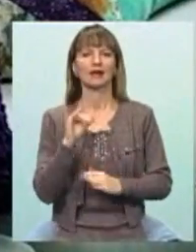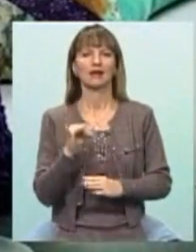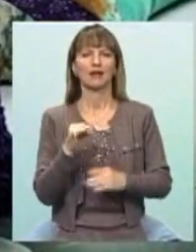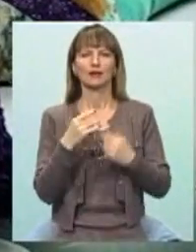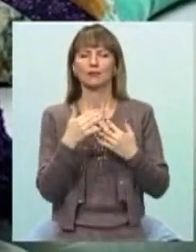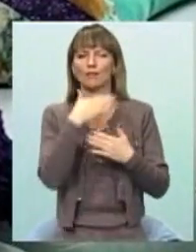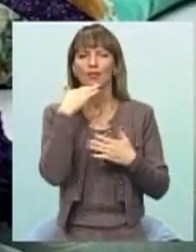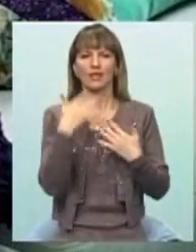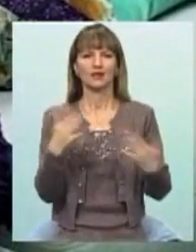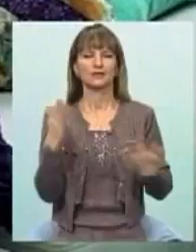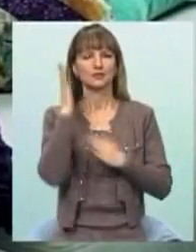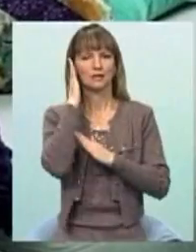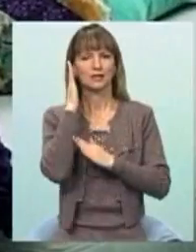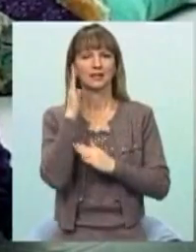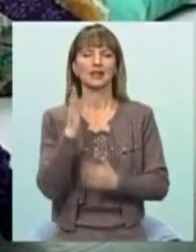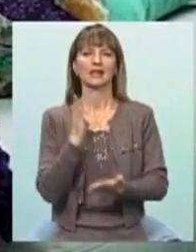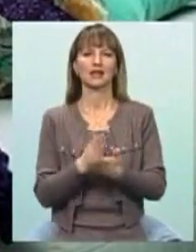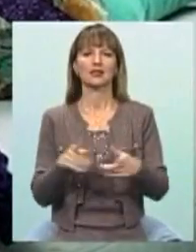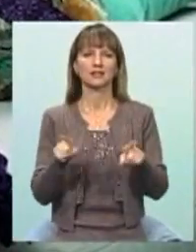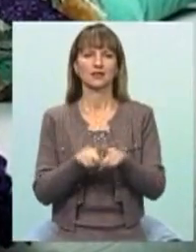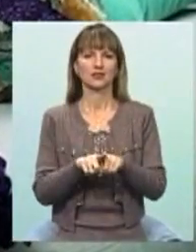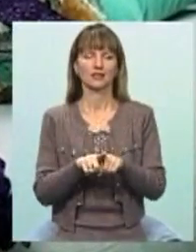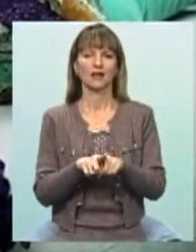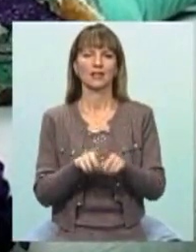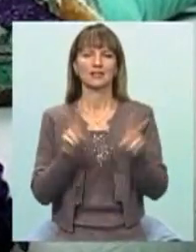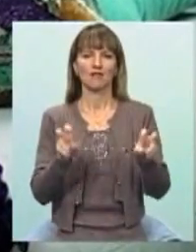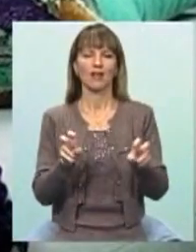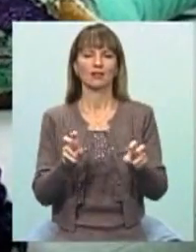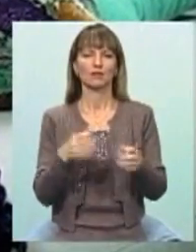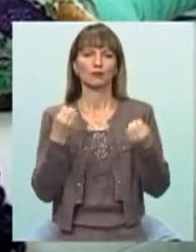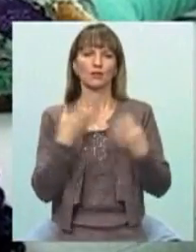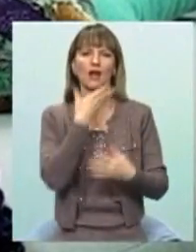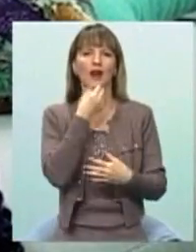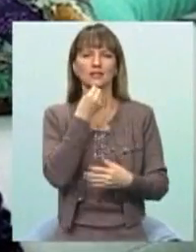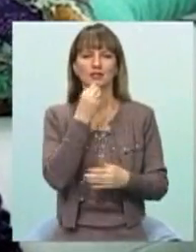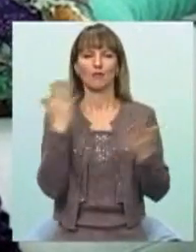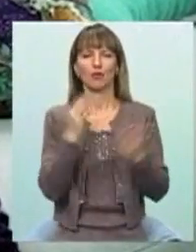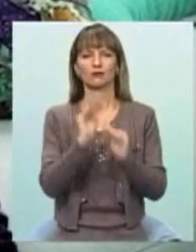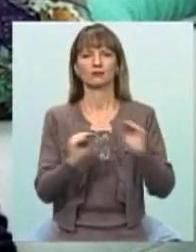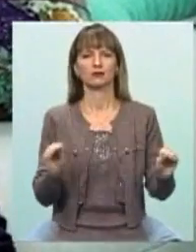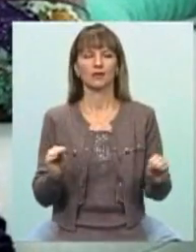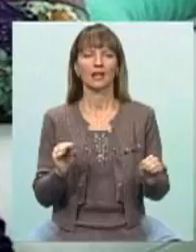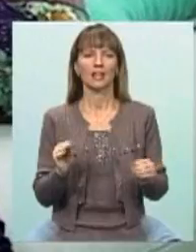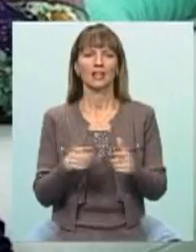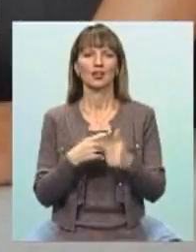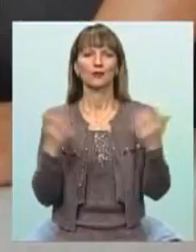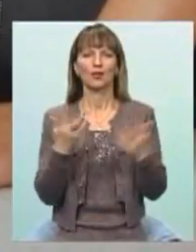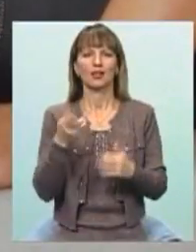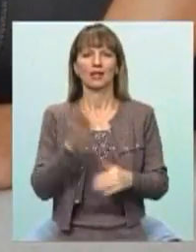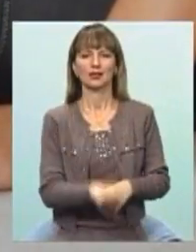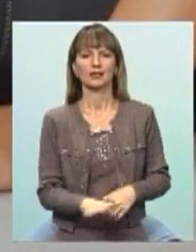виготовляють подушки, щоб на них поспати. Існують так звані декоративні подушки, якими прикрашають кімнату, або, наприклад, подушки для